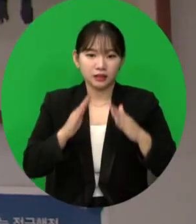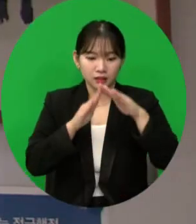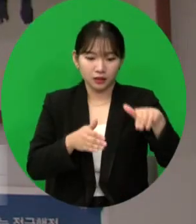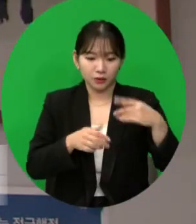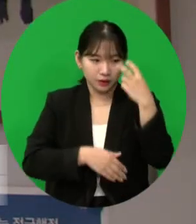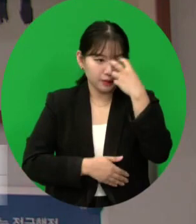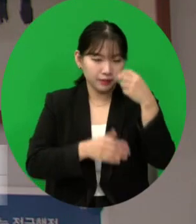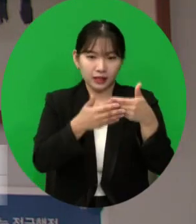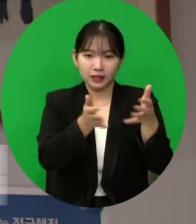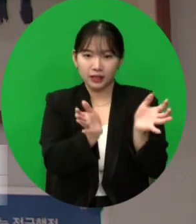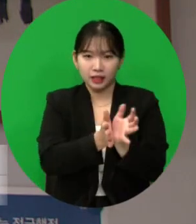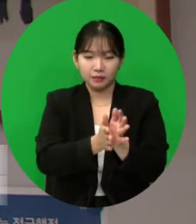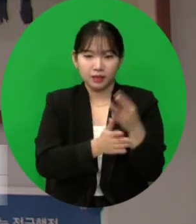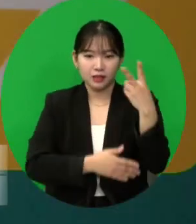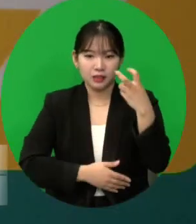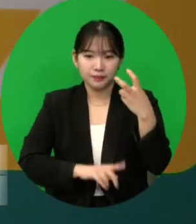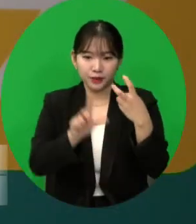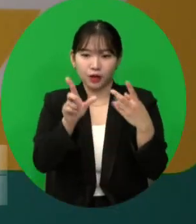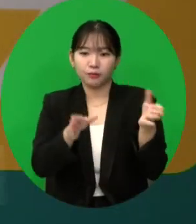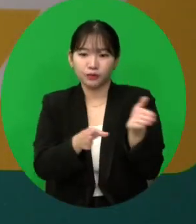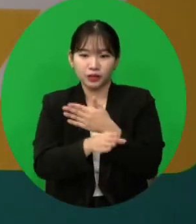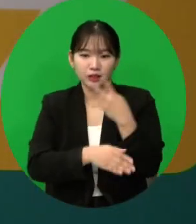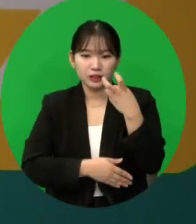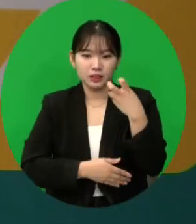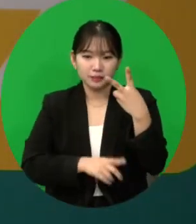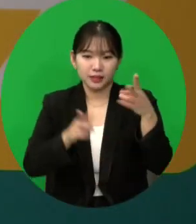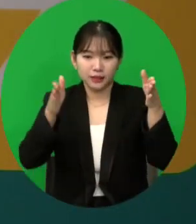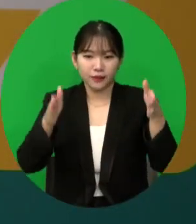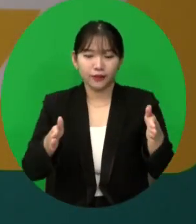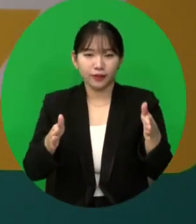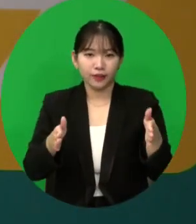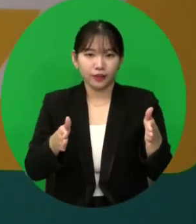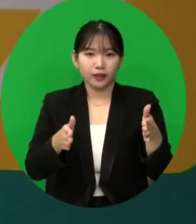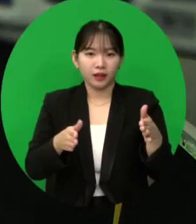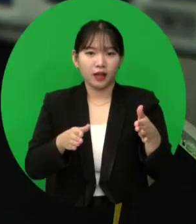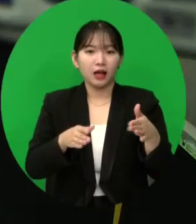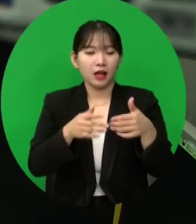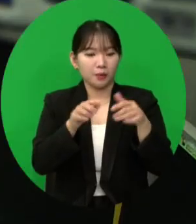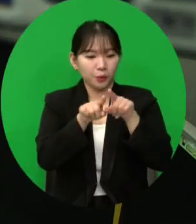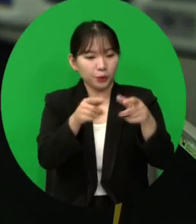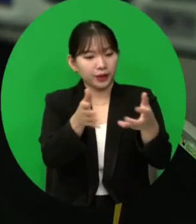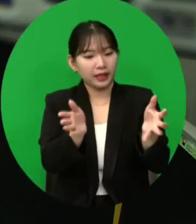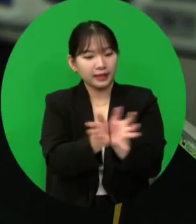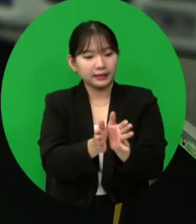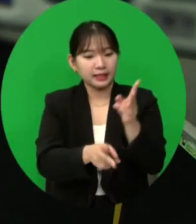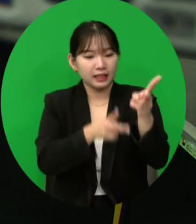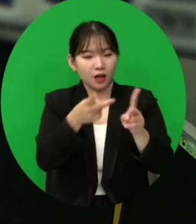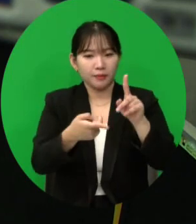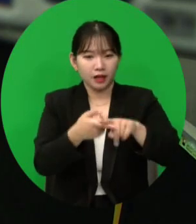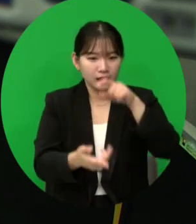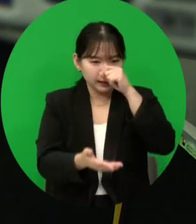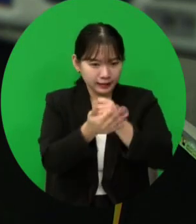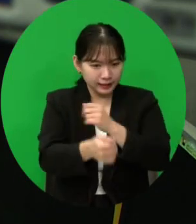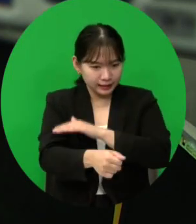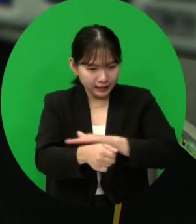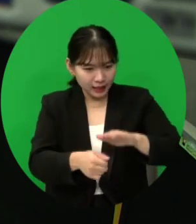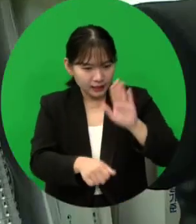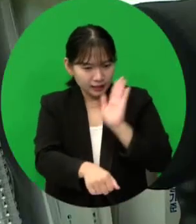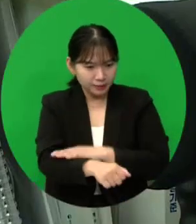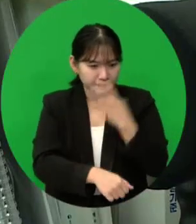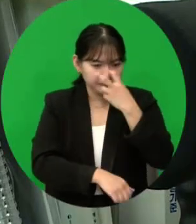전남도 감사관실이 지난 2020년부터 2022년까지 민간단체 보조 사업에 대한 적정성 여부를 감사한